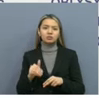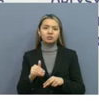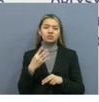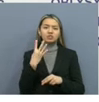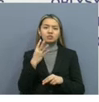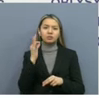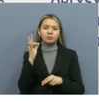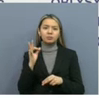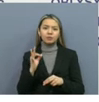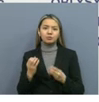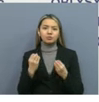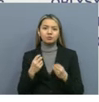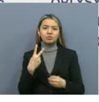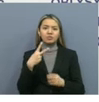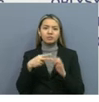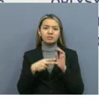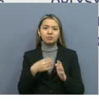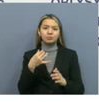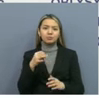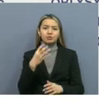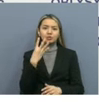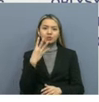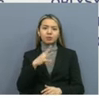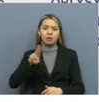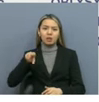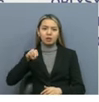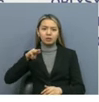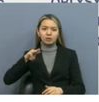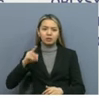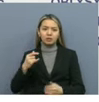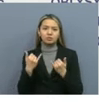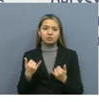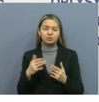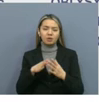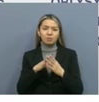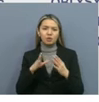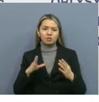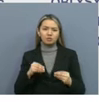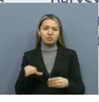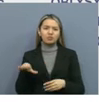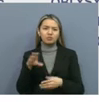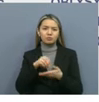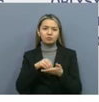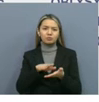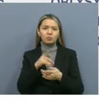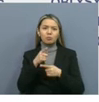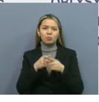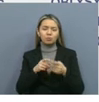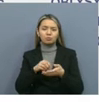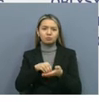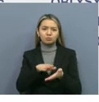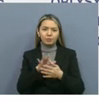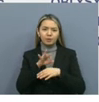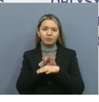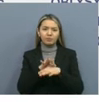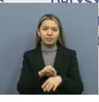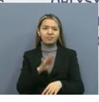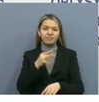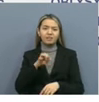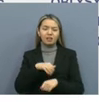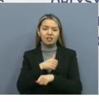123,4 пайыз, яғни 27,4 миллиард теңге. Автомобильдер, тіркемелер мен жартылай тіркемелер өндірісі физикалық